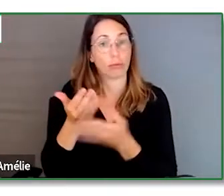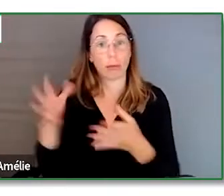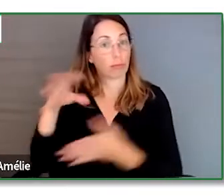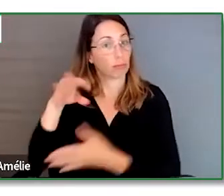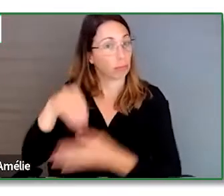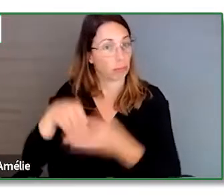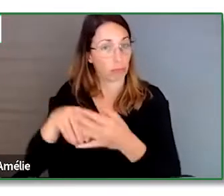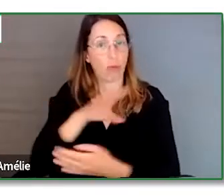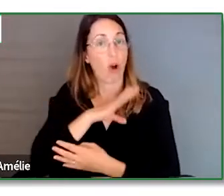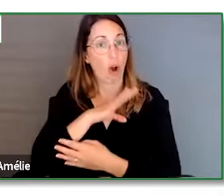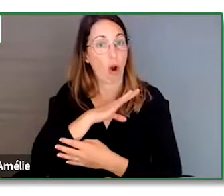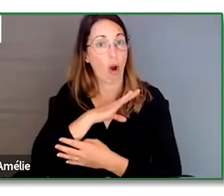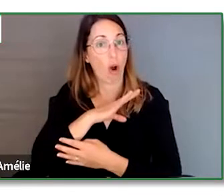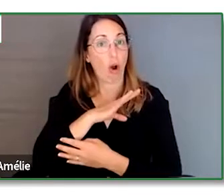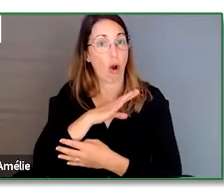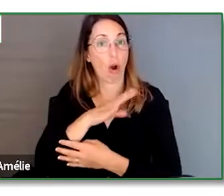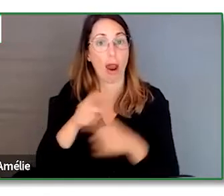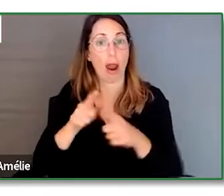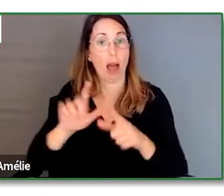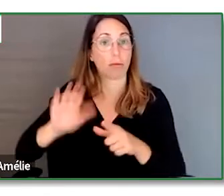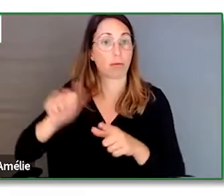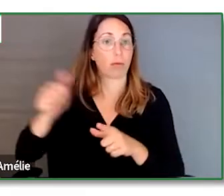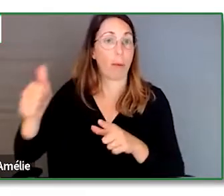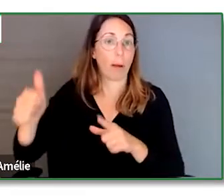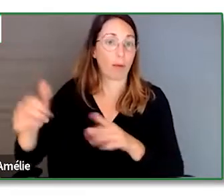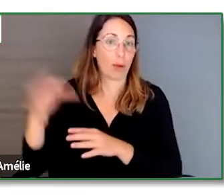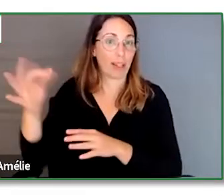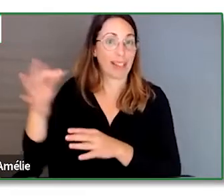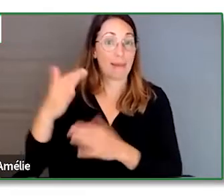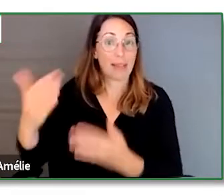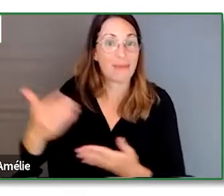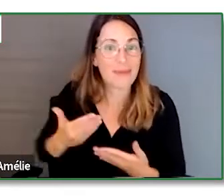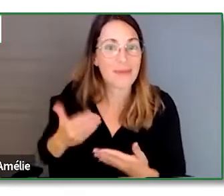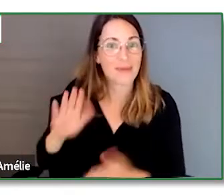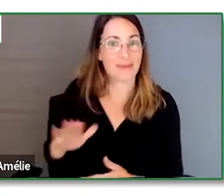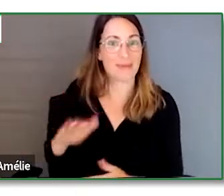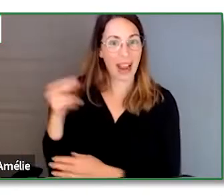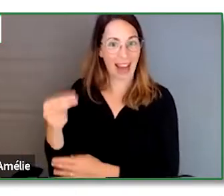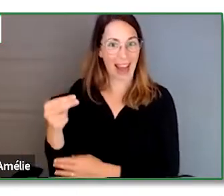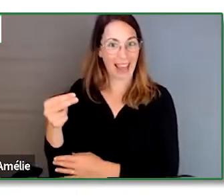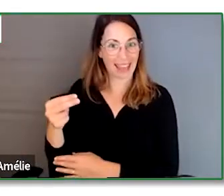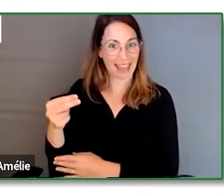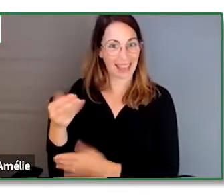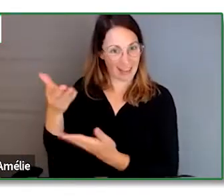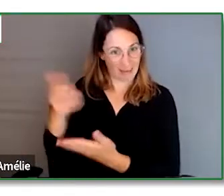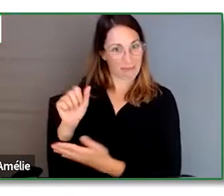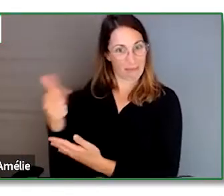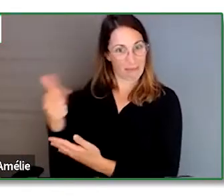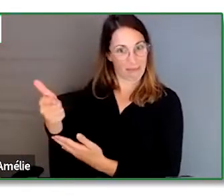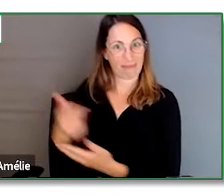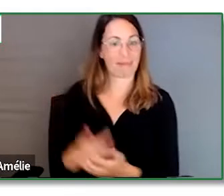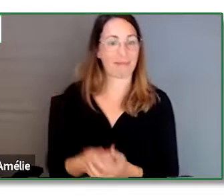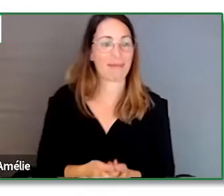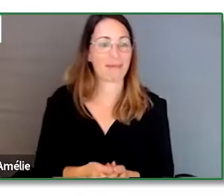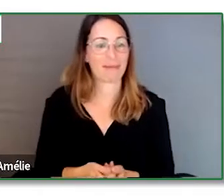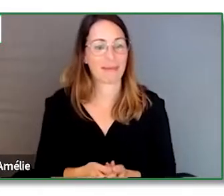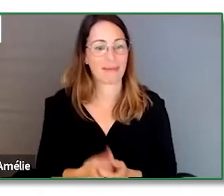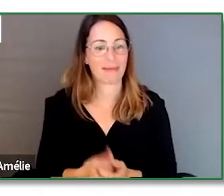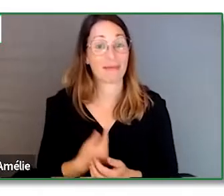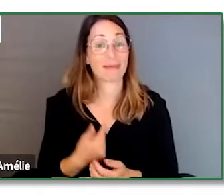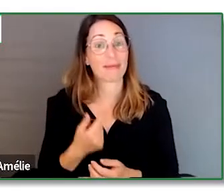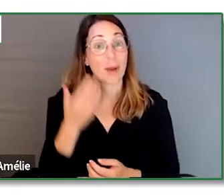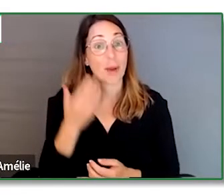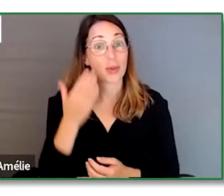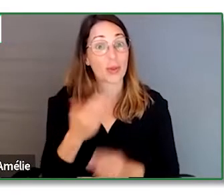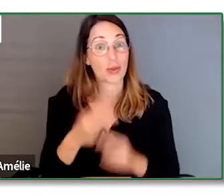avez choisi. Donc, bienvenue à vous, Marie-Hélène. Bonjour, merci Alison. Mon nom est Marie-Hélène Brisson, je suis la